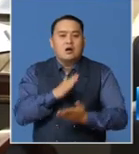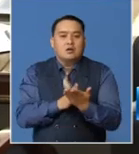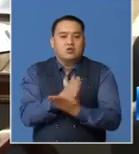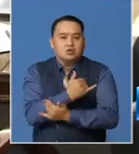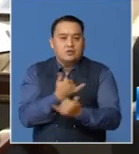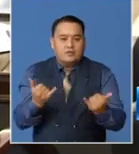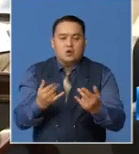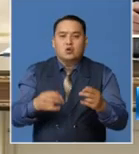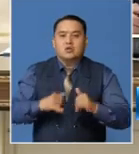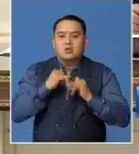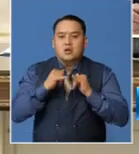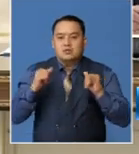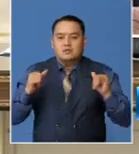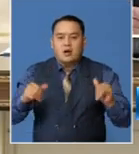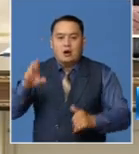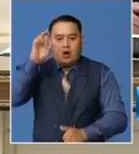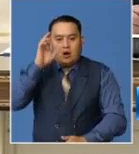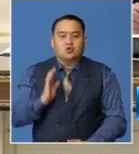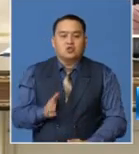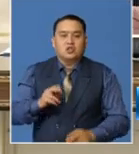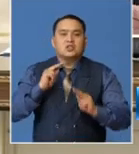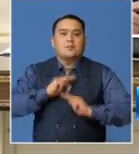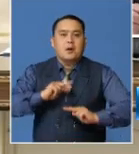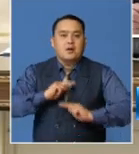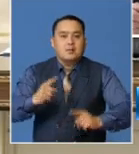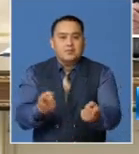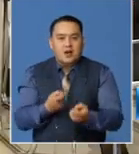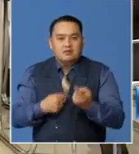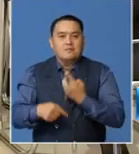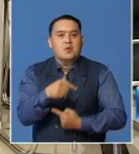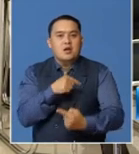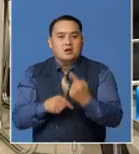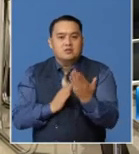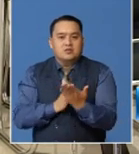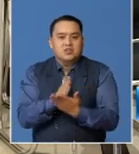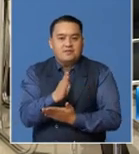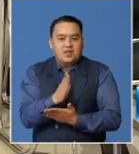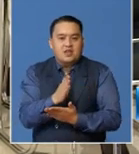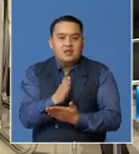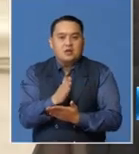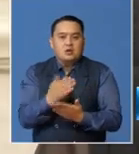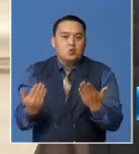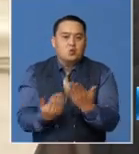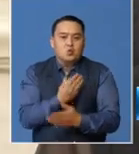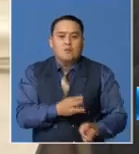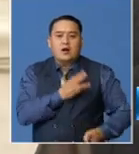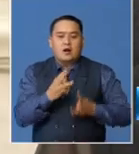необходимо также развивать государственно-частное партнерство привлечение бизнесменов сферу здравоохранения даст новый импульс развитию качественной